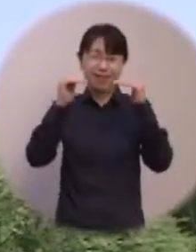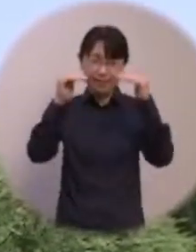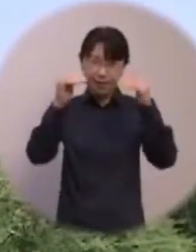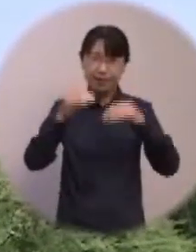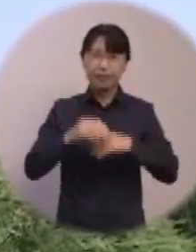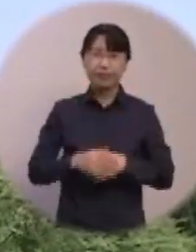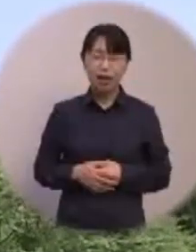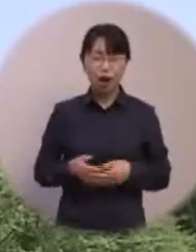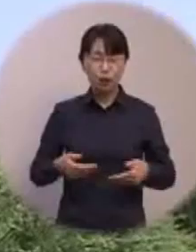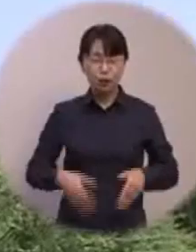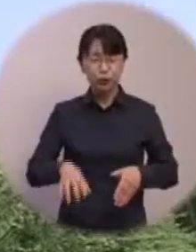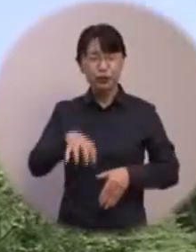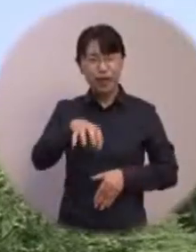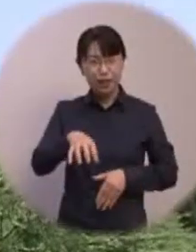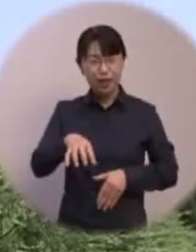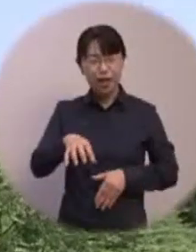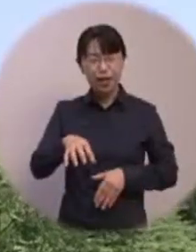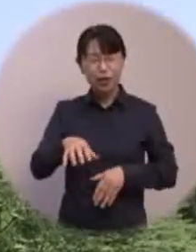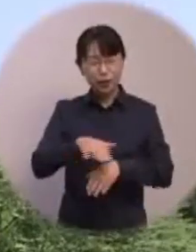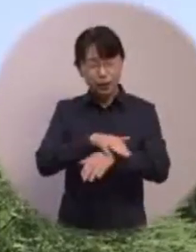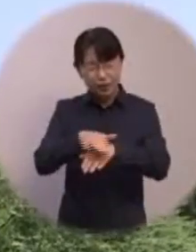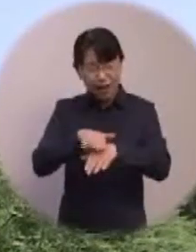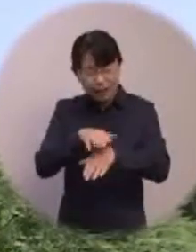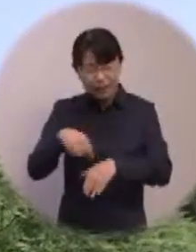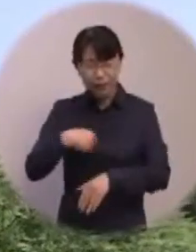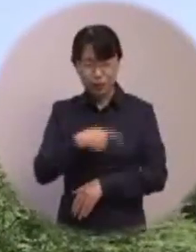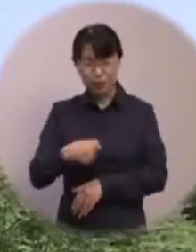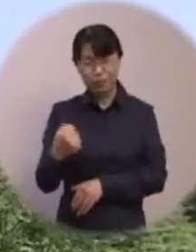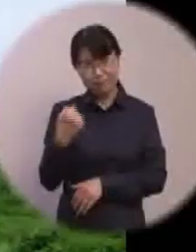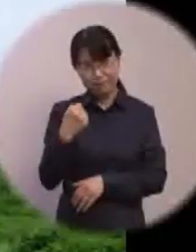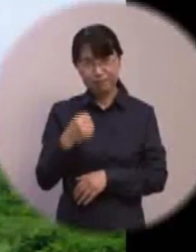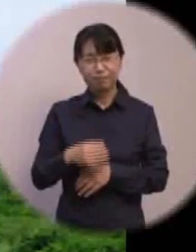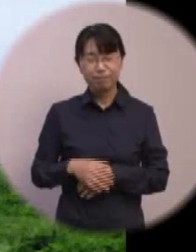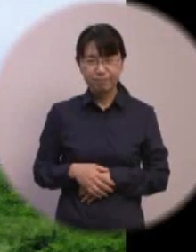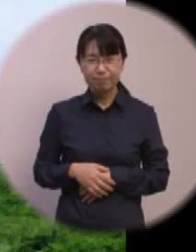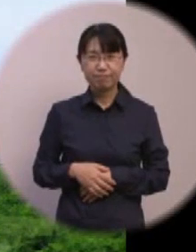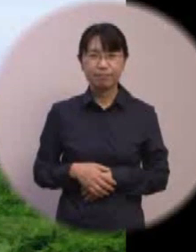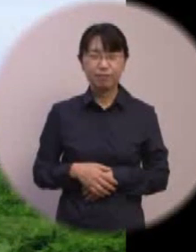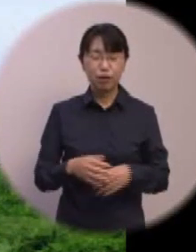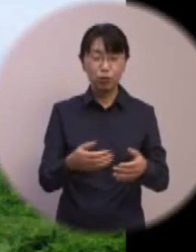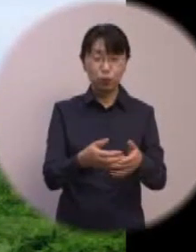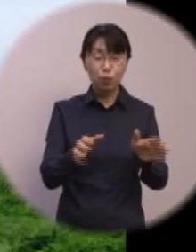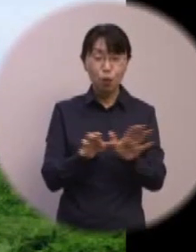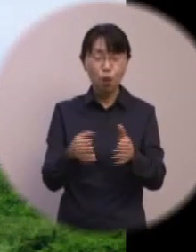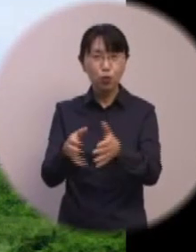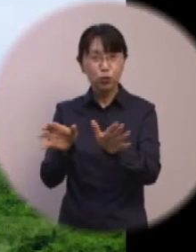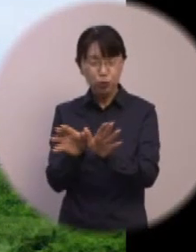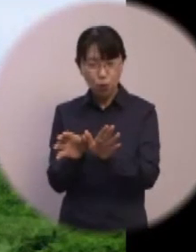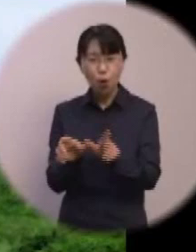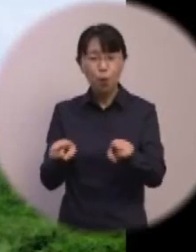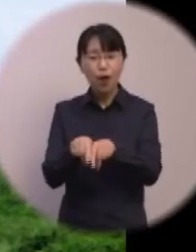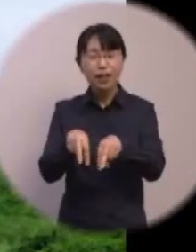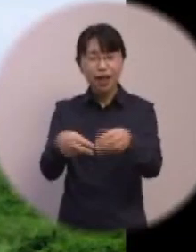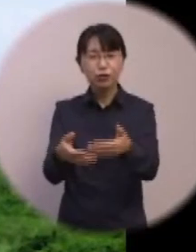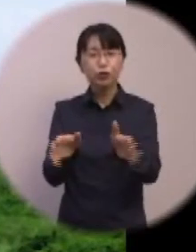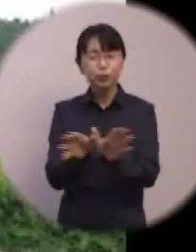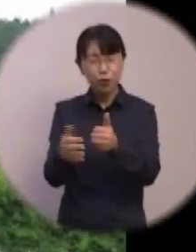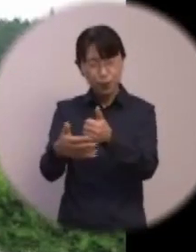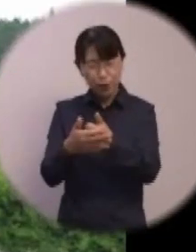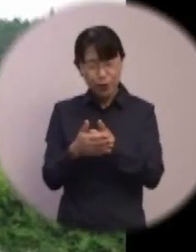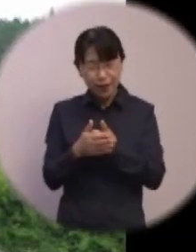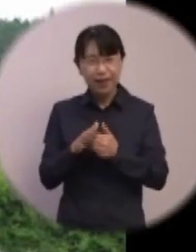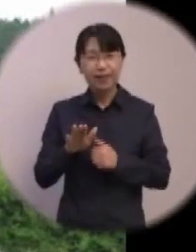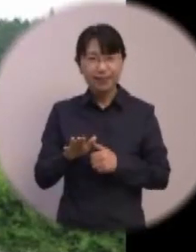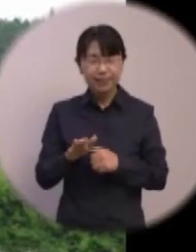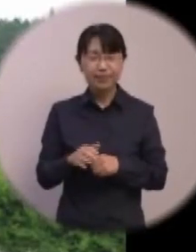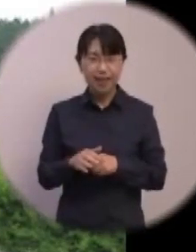からね、やっぱりふるさとに対する思いが強かったんですよね。はい、 棚田里地クラブなどのボランティアの協力を得